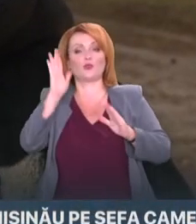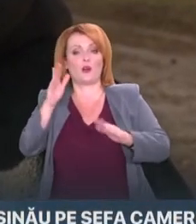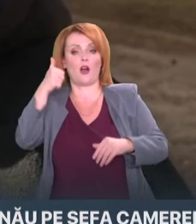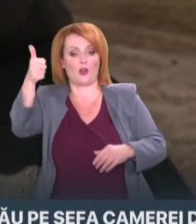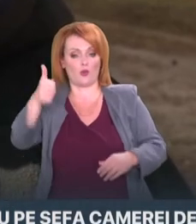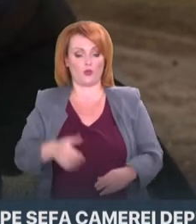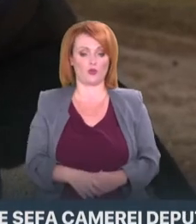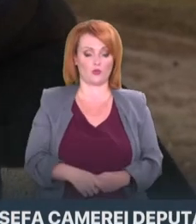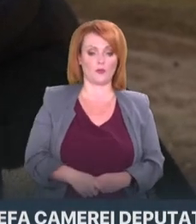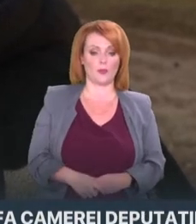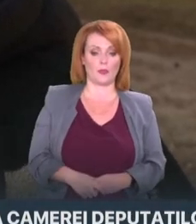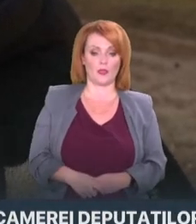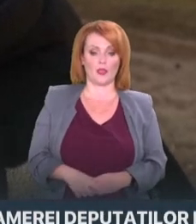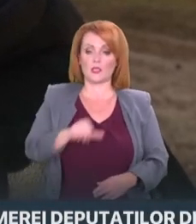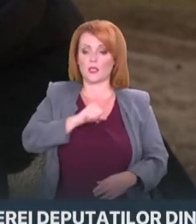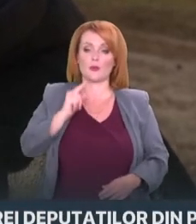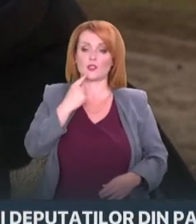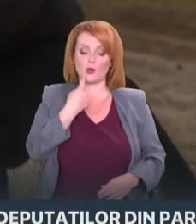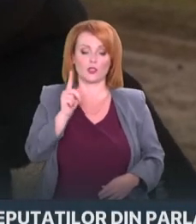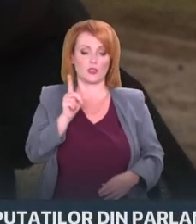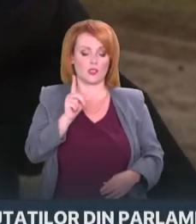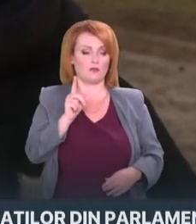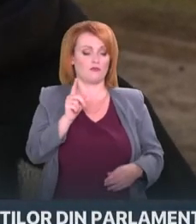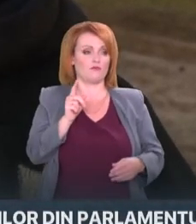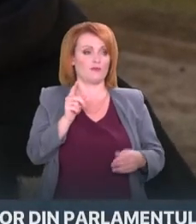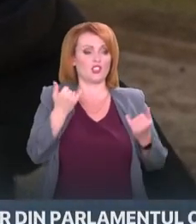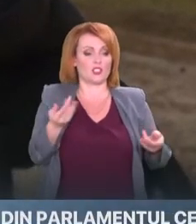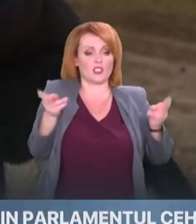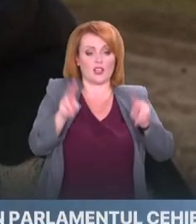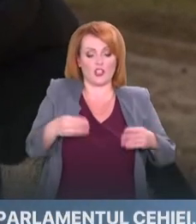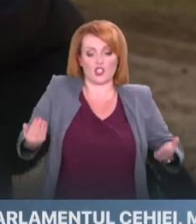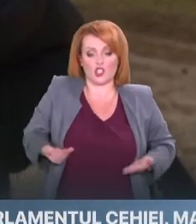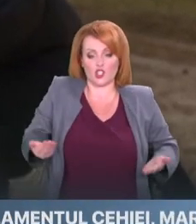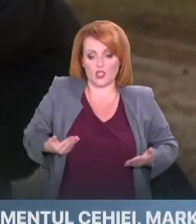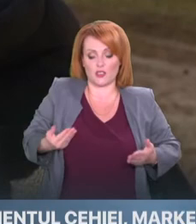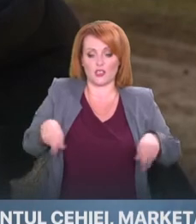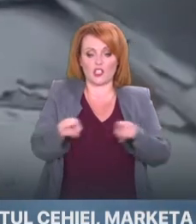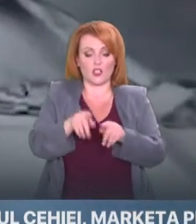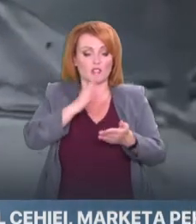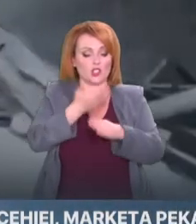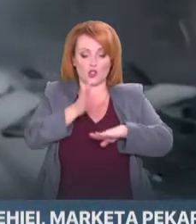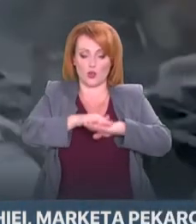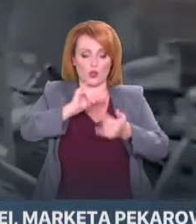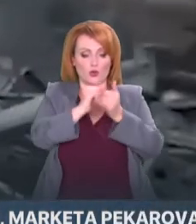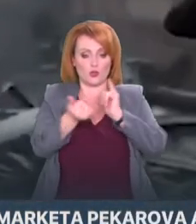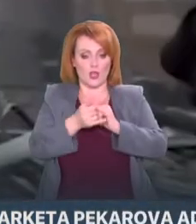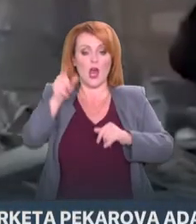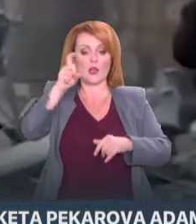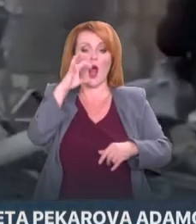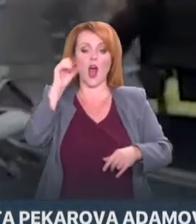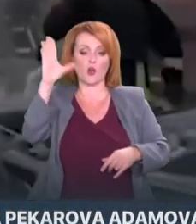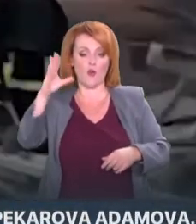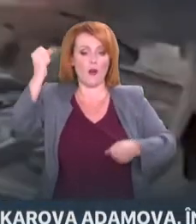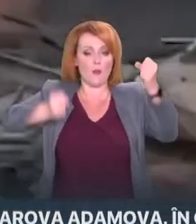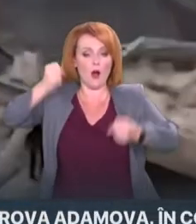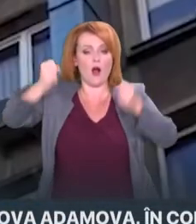mai ușor și pentru noi. Cel mai dificil lucru este să supraviețuiești, să ținem echipa și să nu fim bombardați. În Harkov, bombardamentele sunt